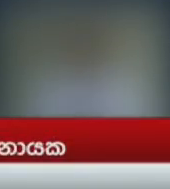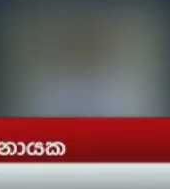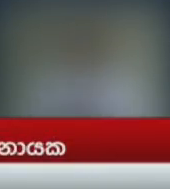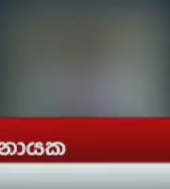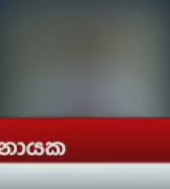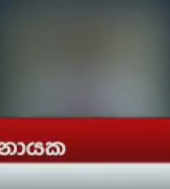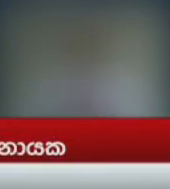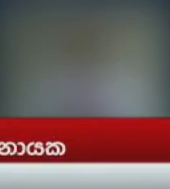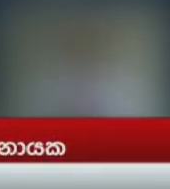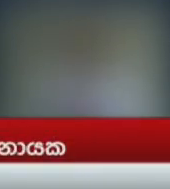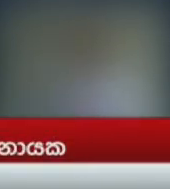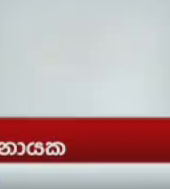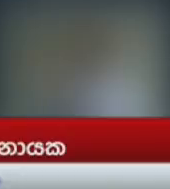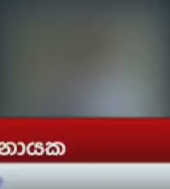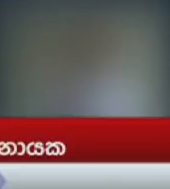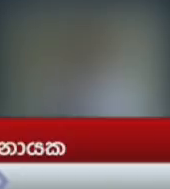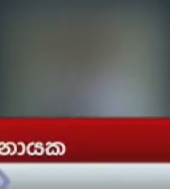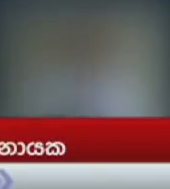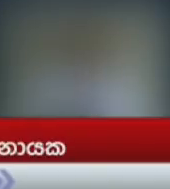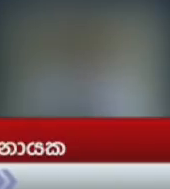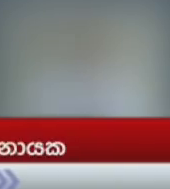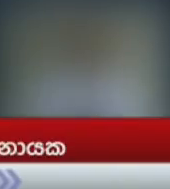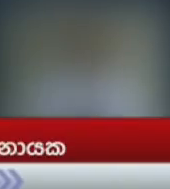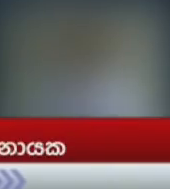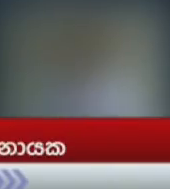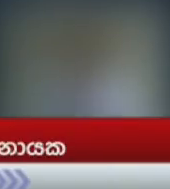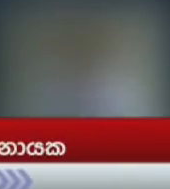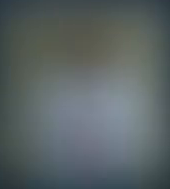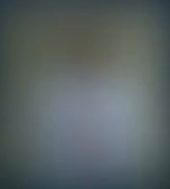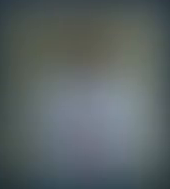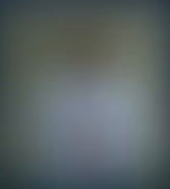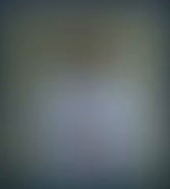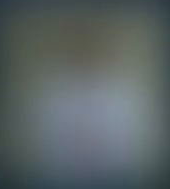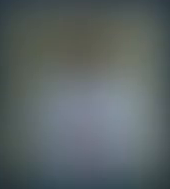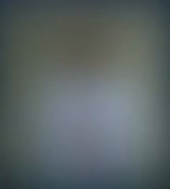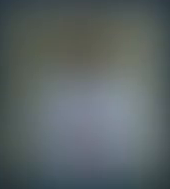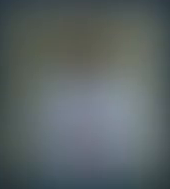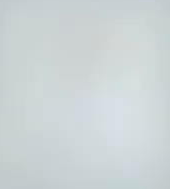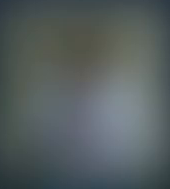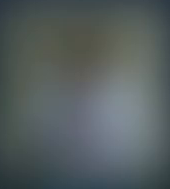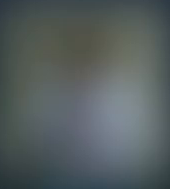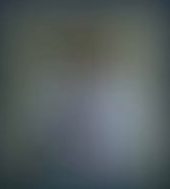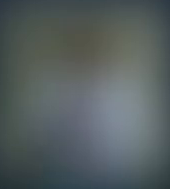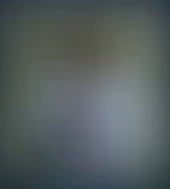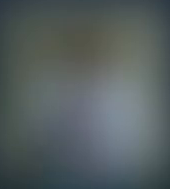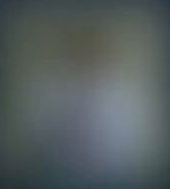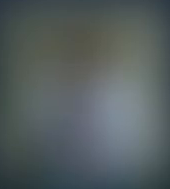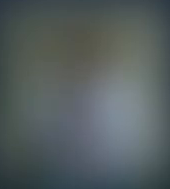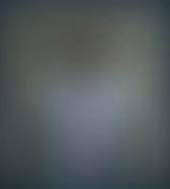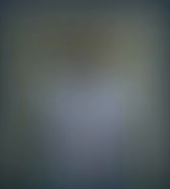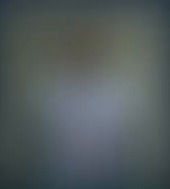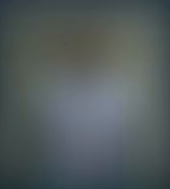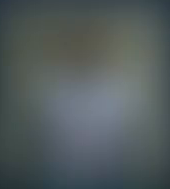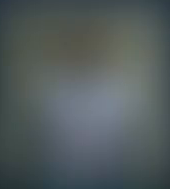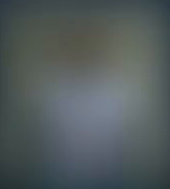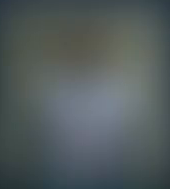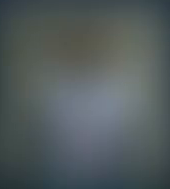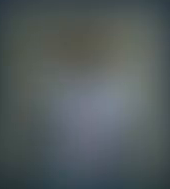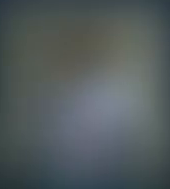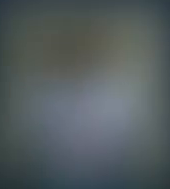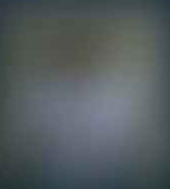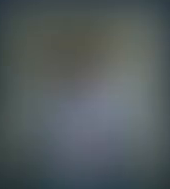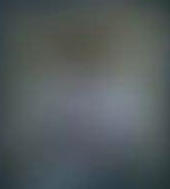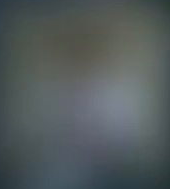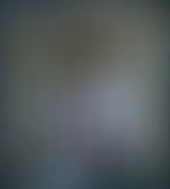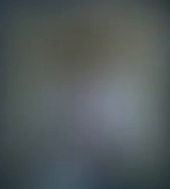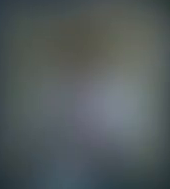තියෙන බල ශක්තිය ගැන තීන්දුව කරන්න තියෙන්නේ. විදේශ විනිමය අඩු වුණොත් විමහ පවකත් you who don't have money you can't import your fuel. පවකට් එක එනවා